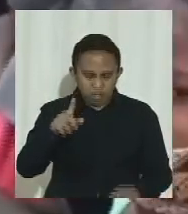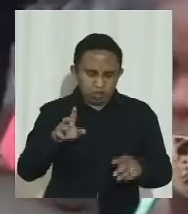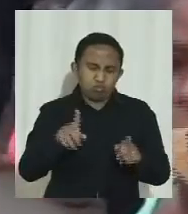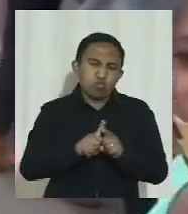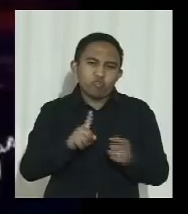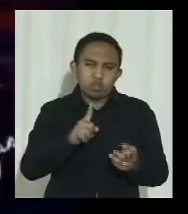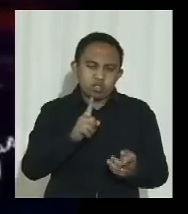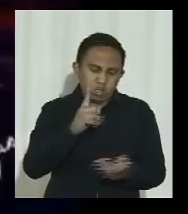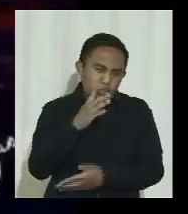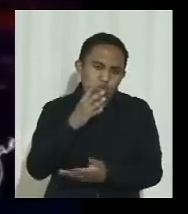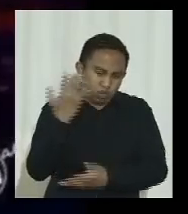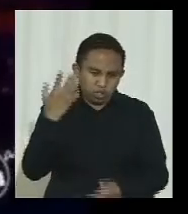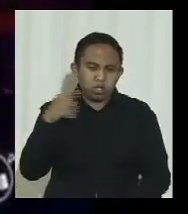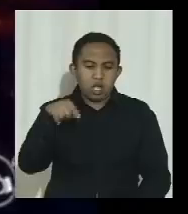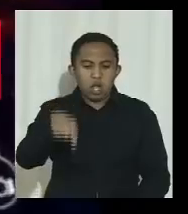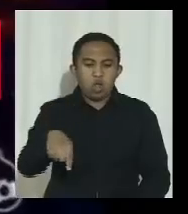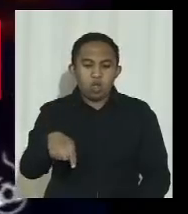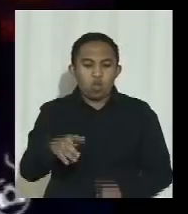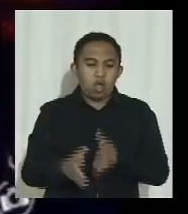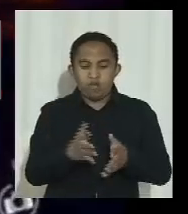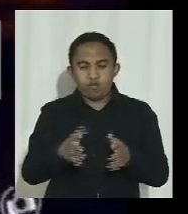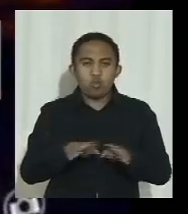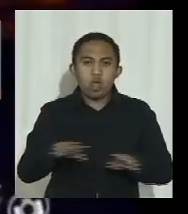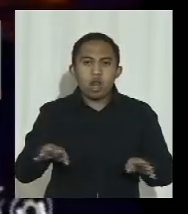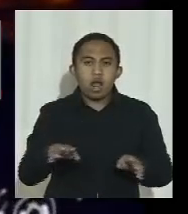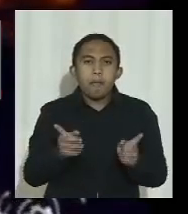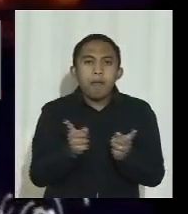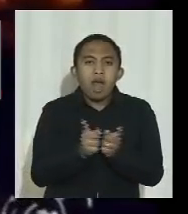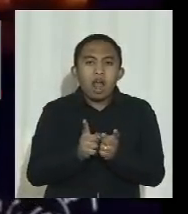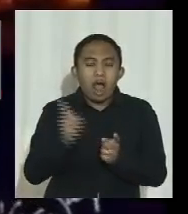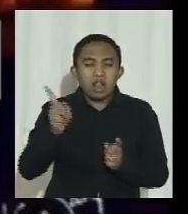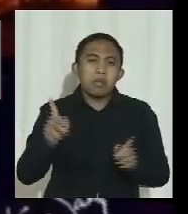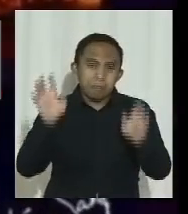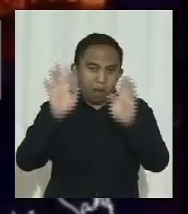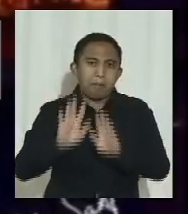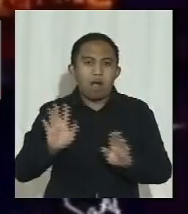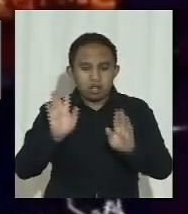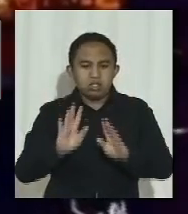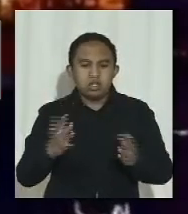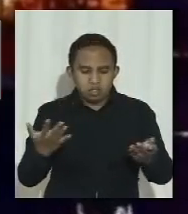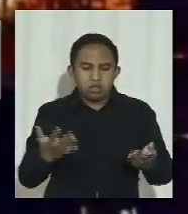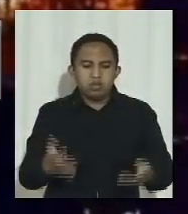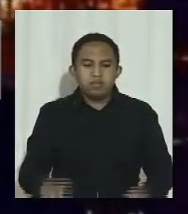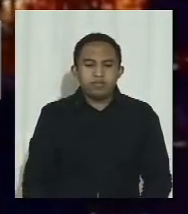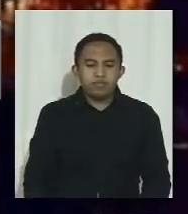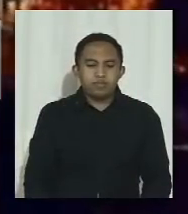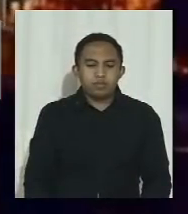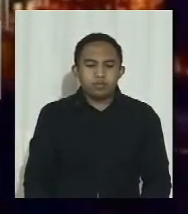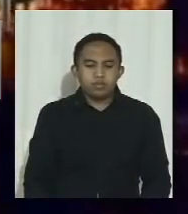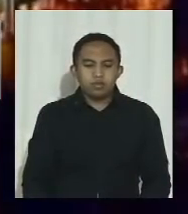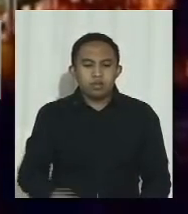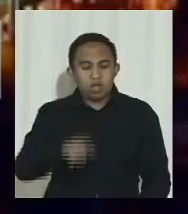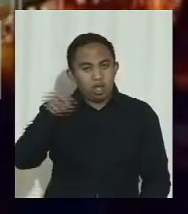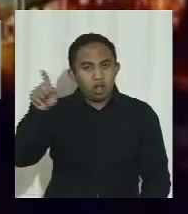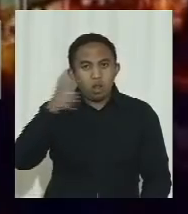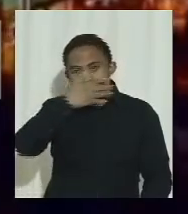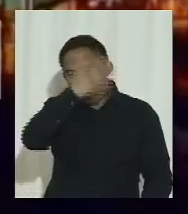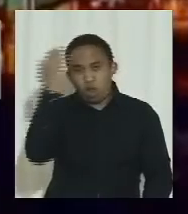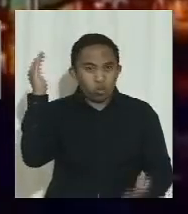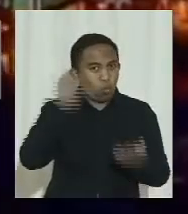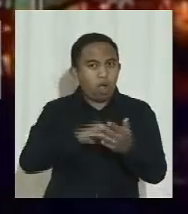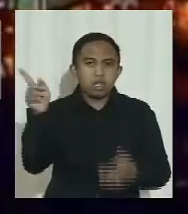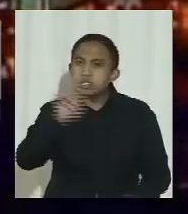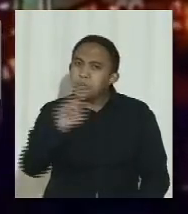ity. Ho an'ny eto Antananarivo, eny amin'ny kianjan'ny Barea Mahamasina no anatanterana izany, izay marina hatrany fa tsy azo ny be sy ny maro